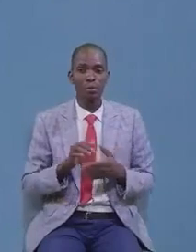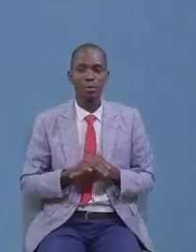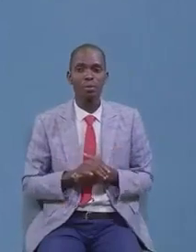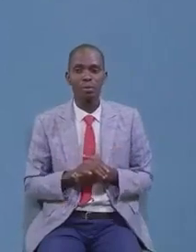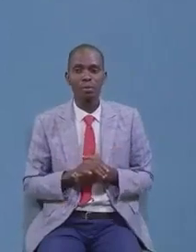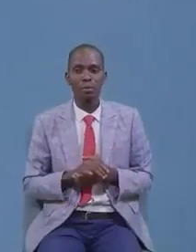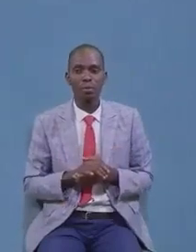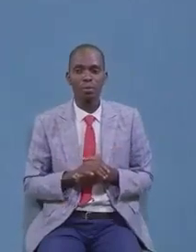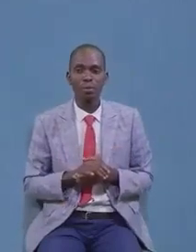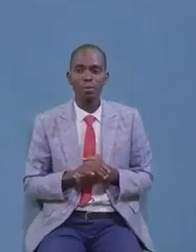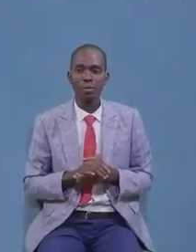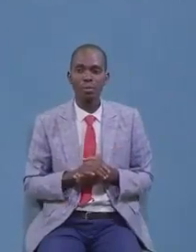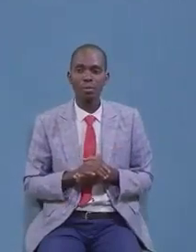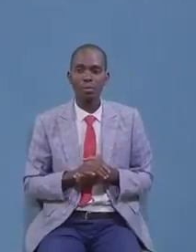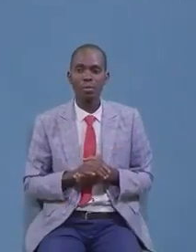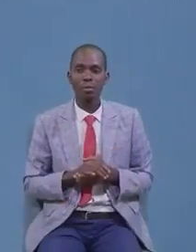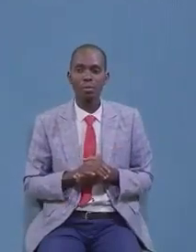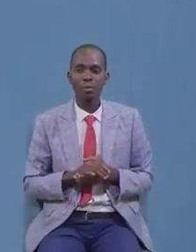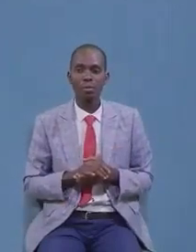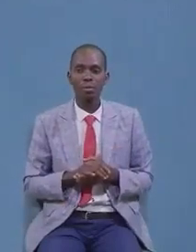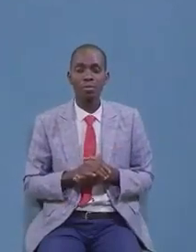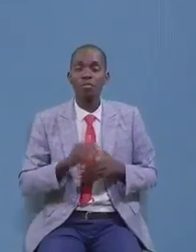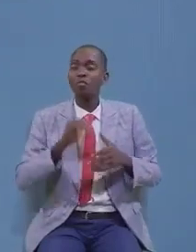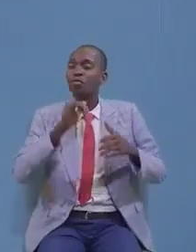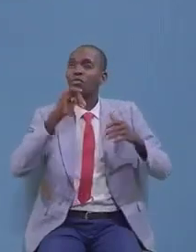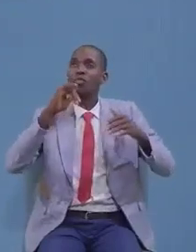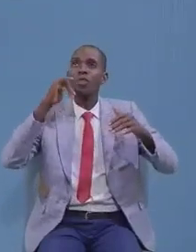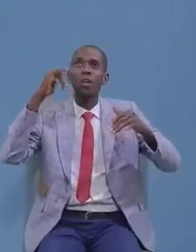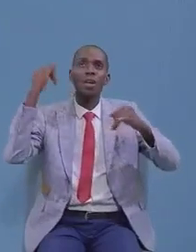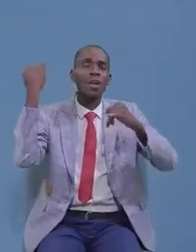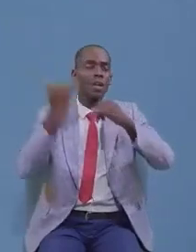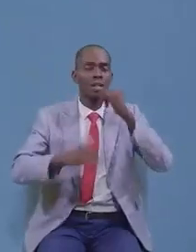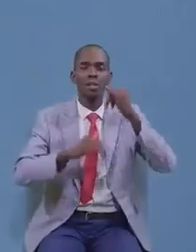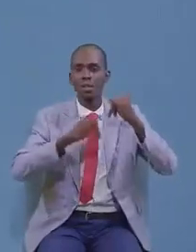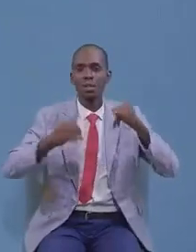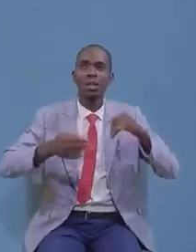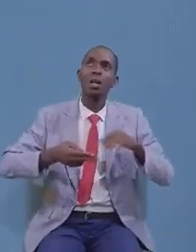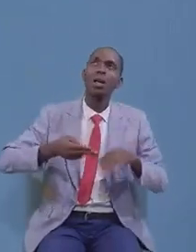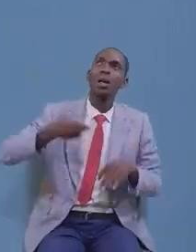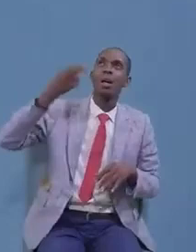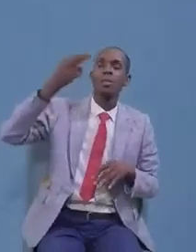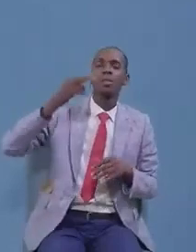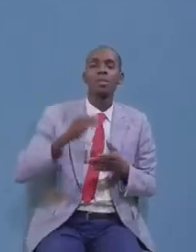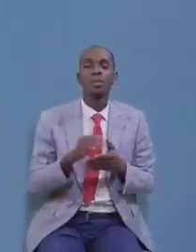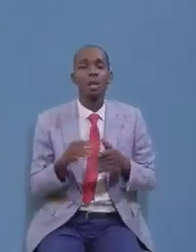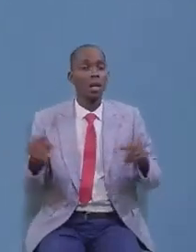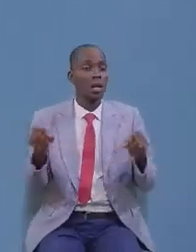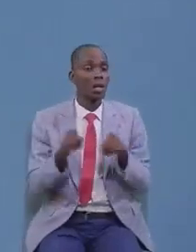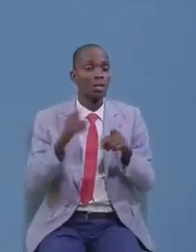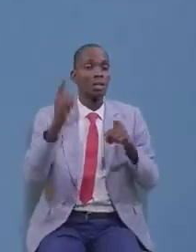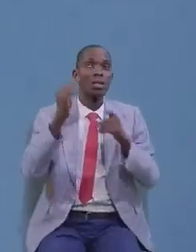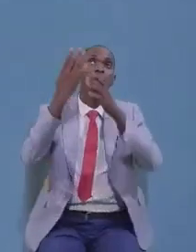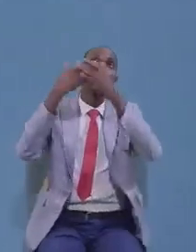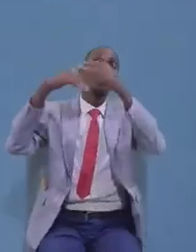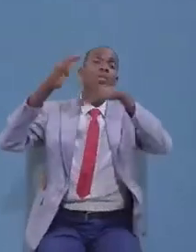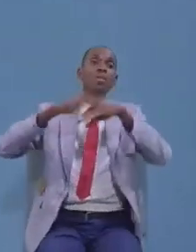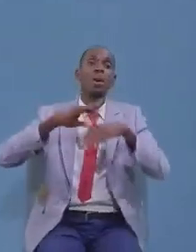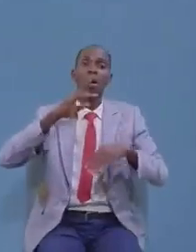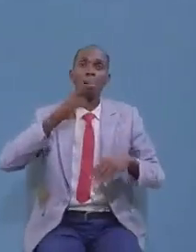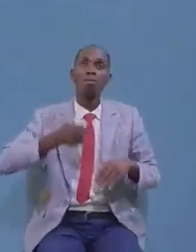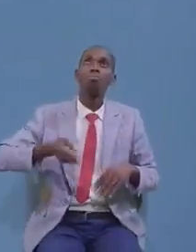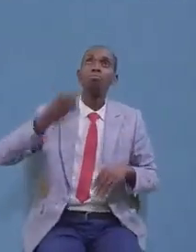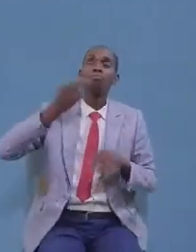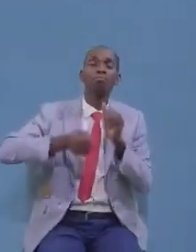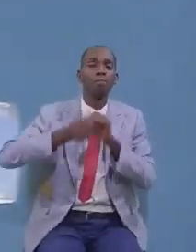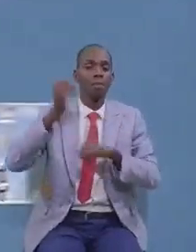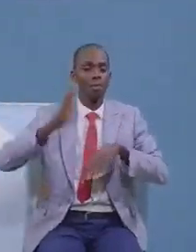దానికంటే అధికమైన ఔన్నత్యం అది. ఇన్ఫినిట్. అనంతమైనది. As the heavens are higher than the earth. భూమి